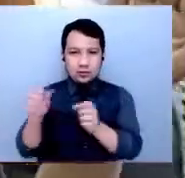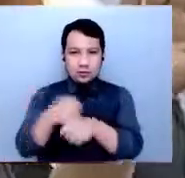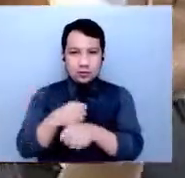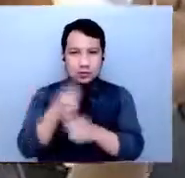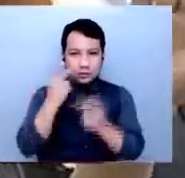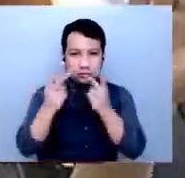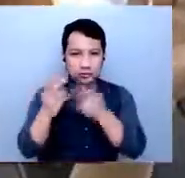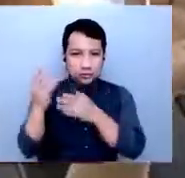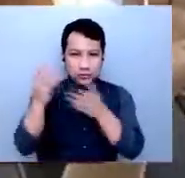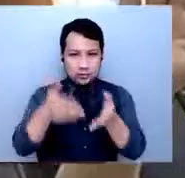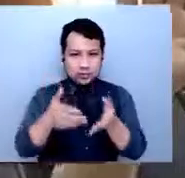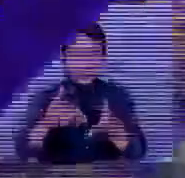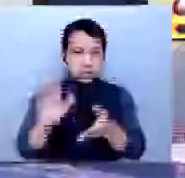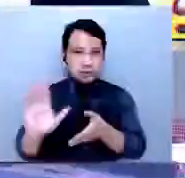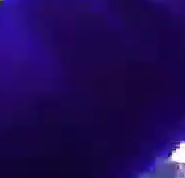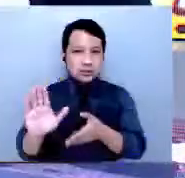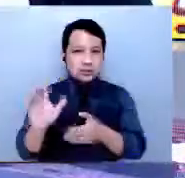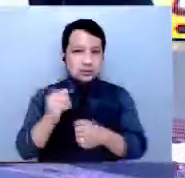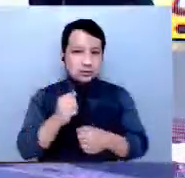sa paaralan.